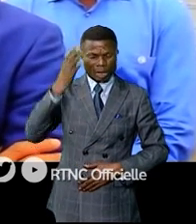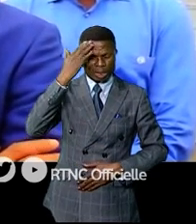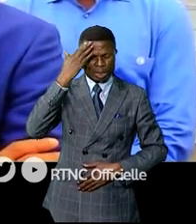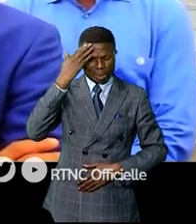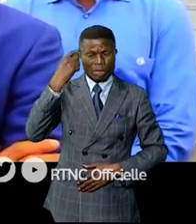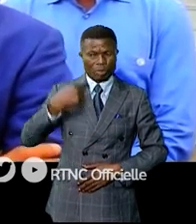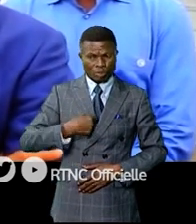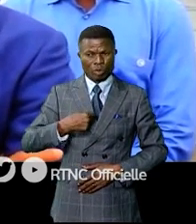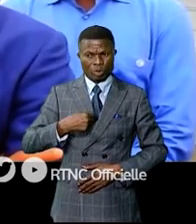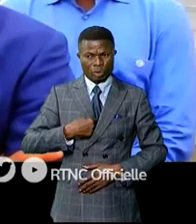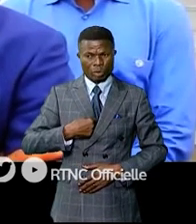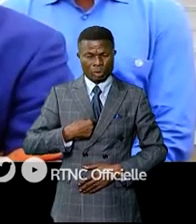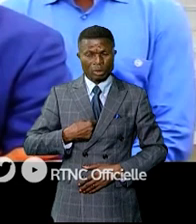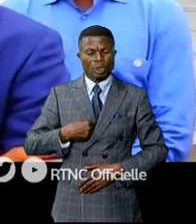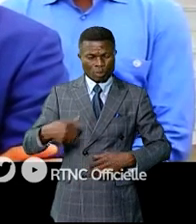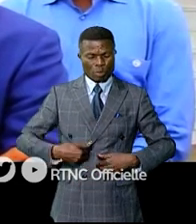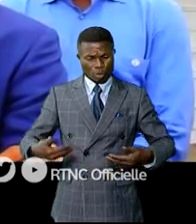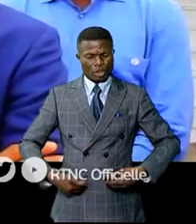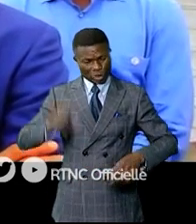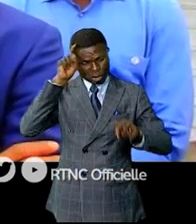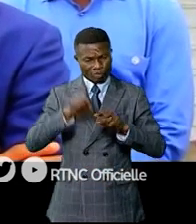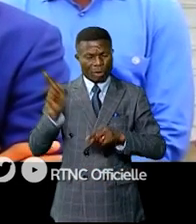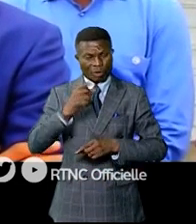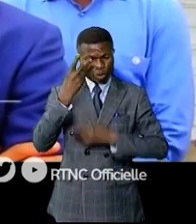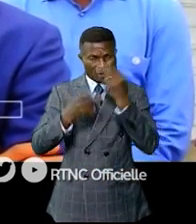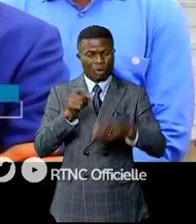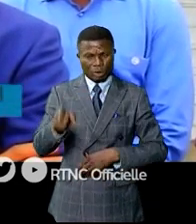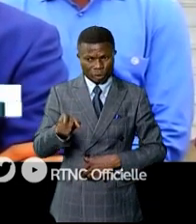que son jeune frère est là. Je suis venu